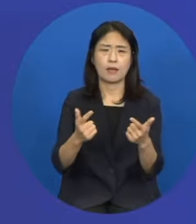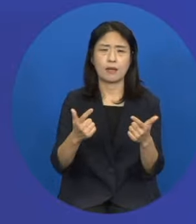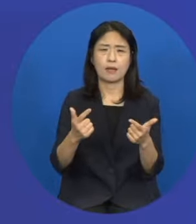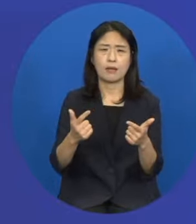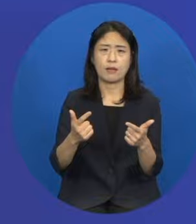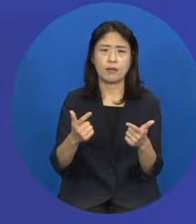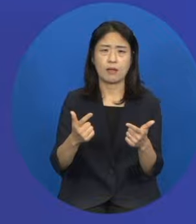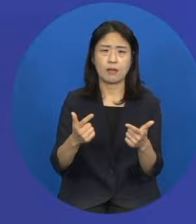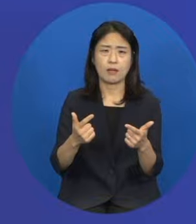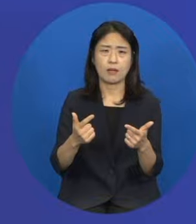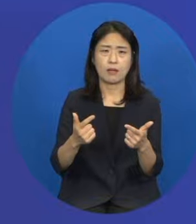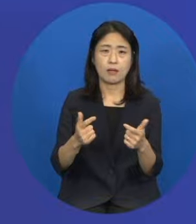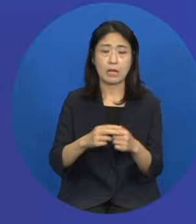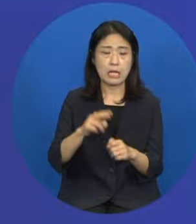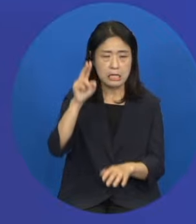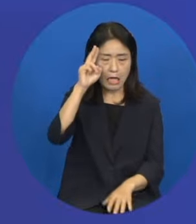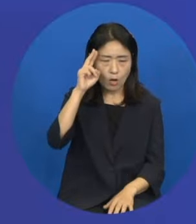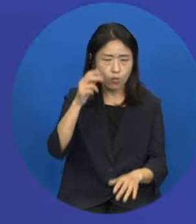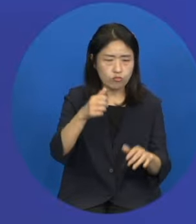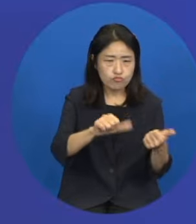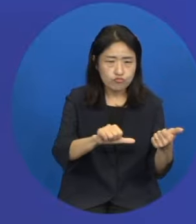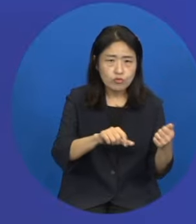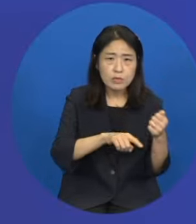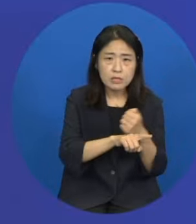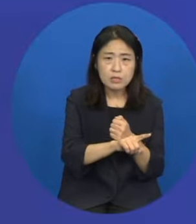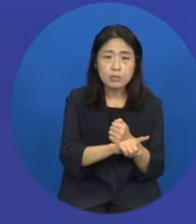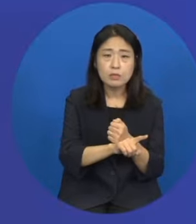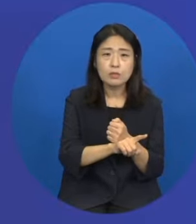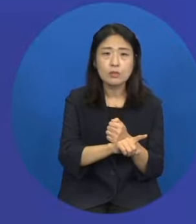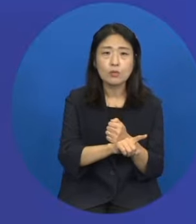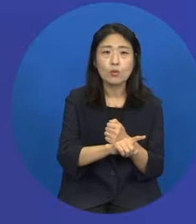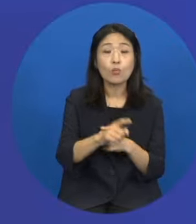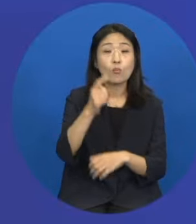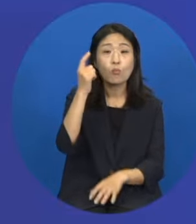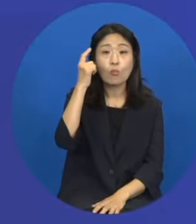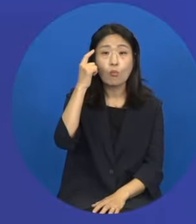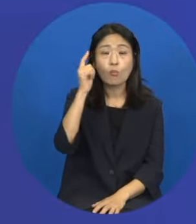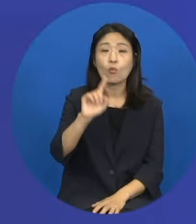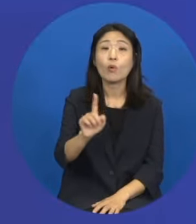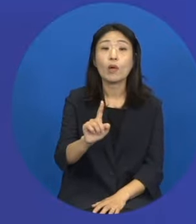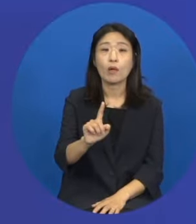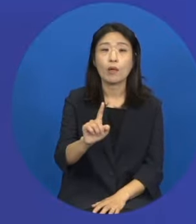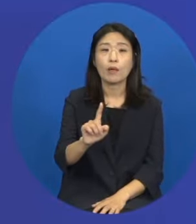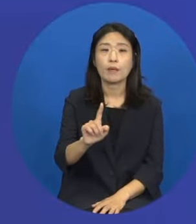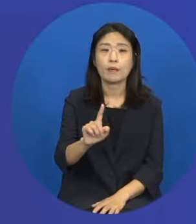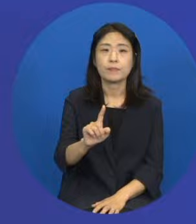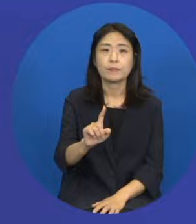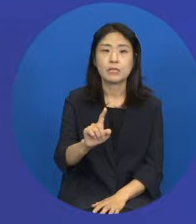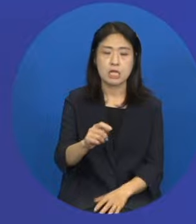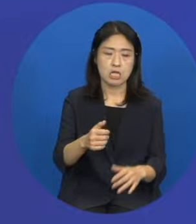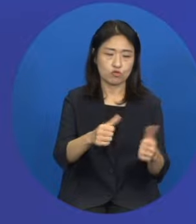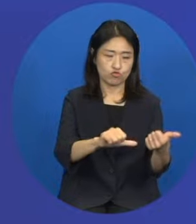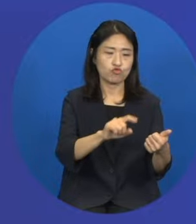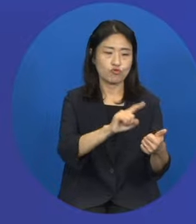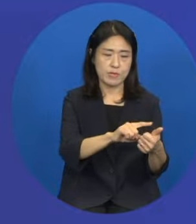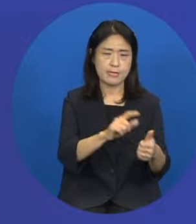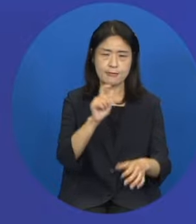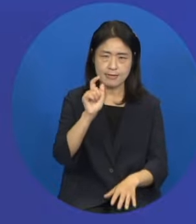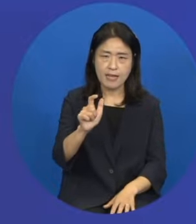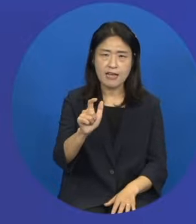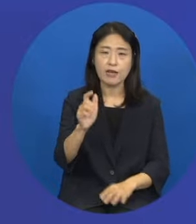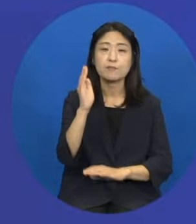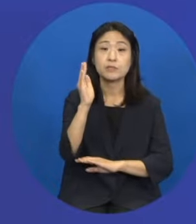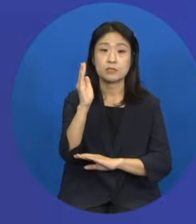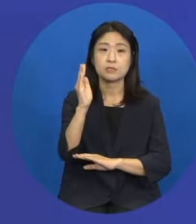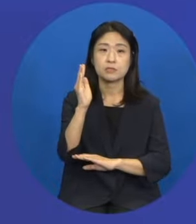죽게 하셨냐면 또 하나 이유가 있는데 죽음 자체가 강력한 메시지이기 때문에 그렇습니다. 죽음의 위협